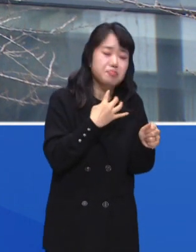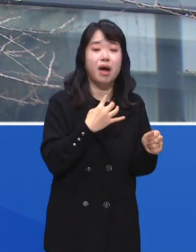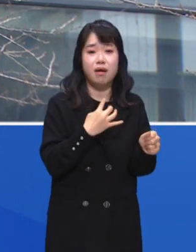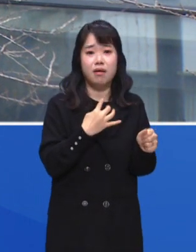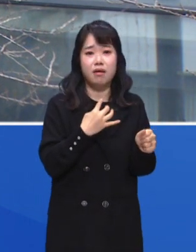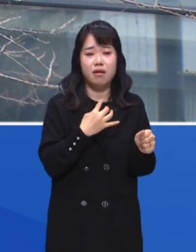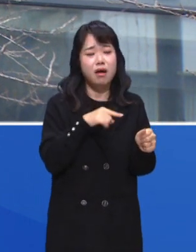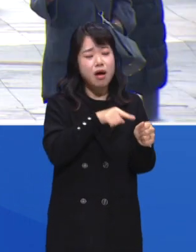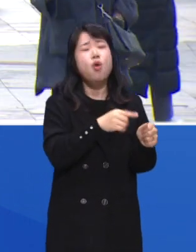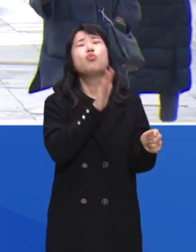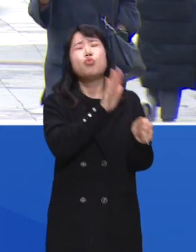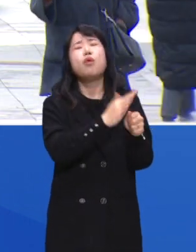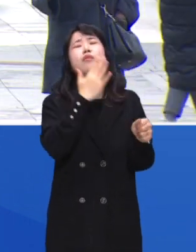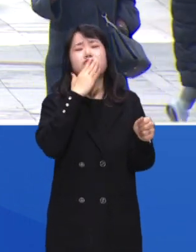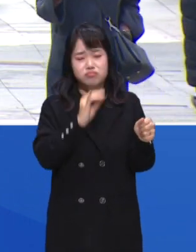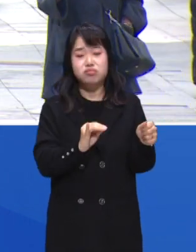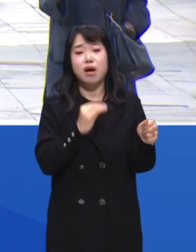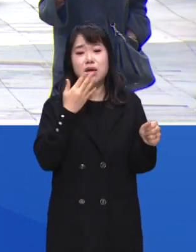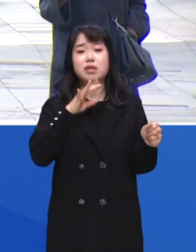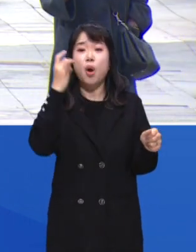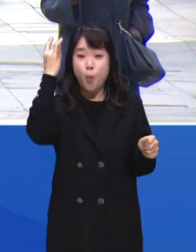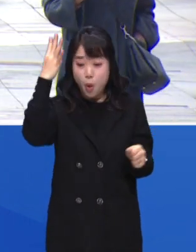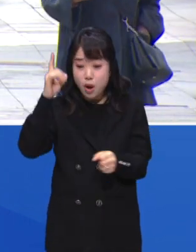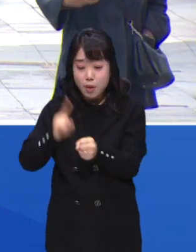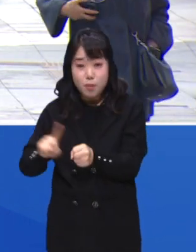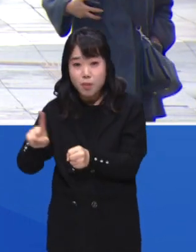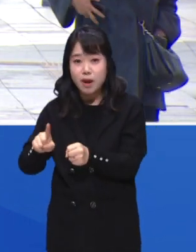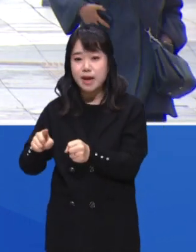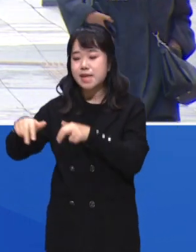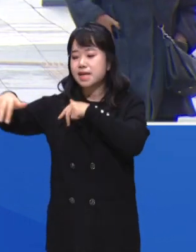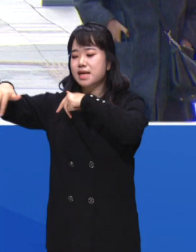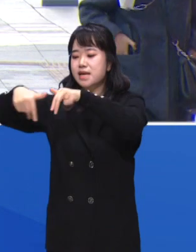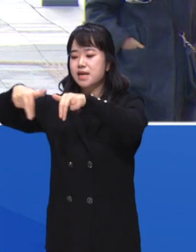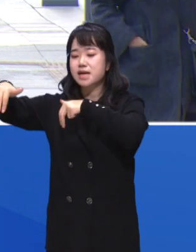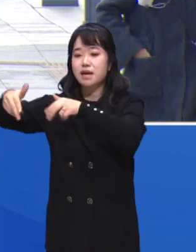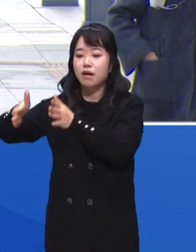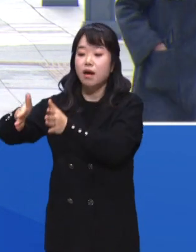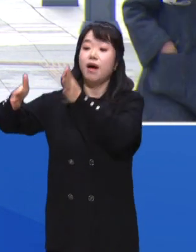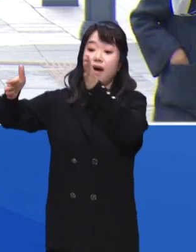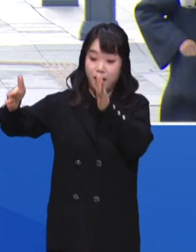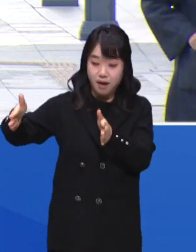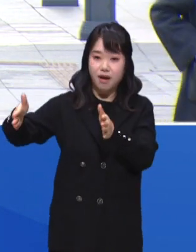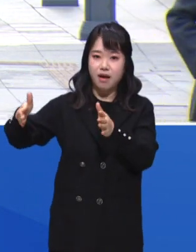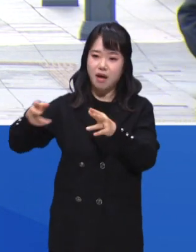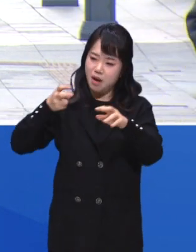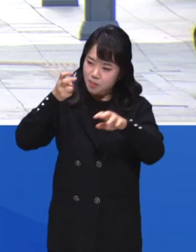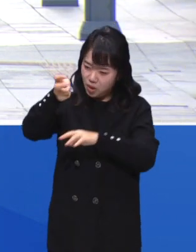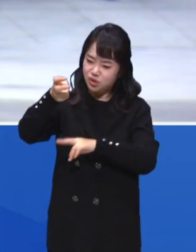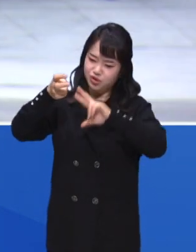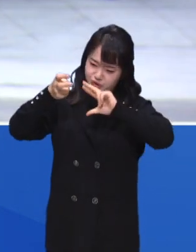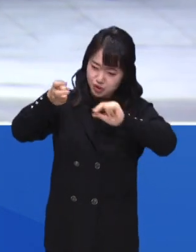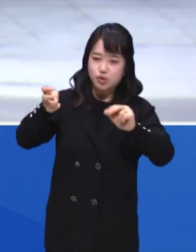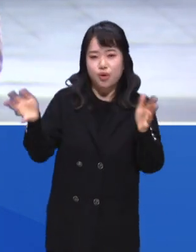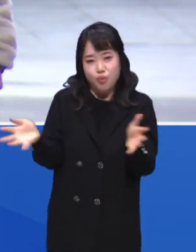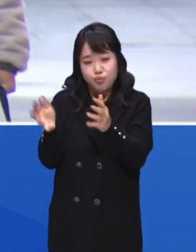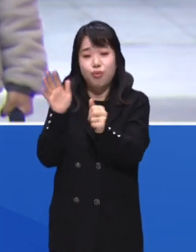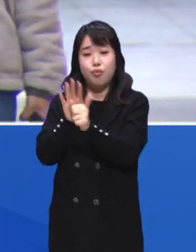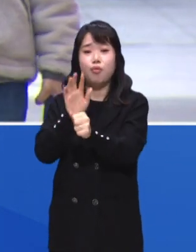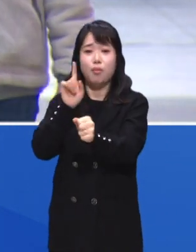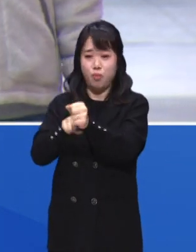역할도 필요할 순 있지만 원래 취지에 맞게 평가하려는 설계가 더 필요한 것이 아닌가